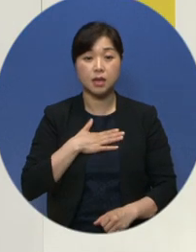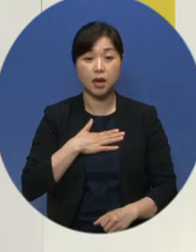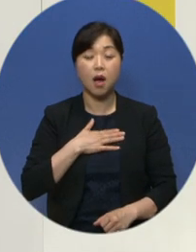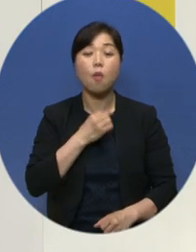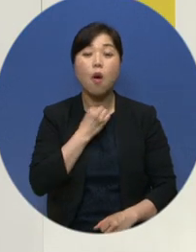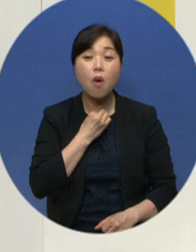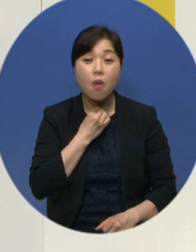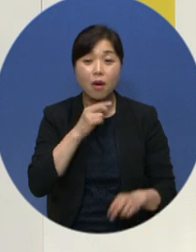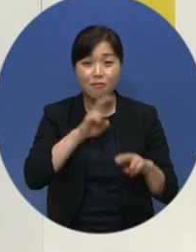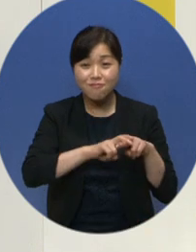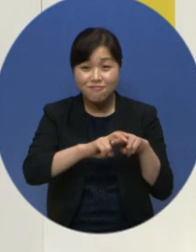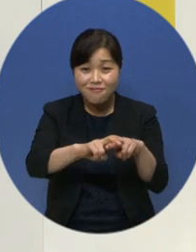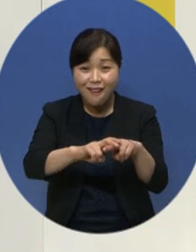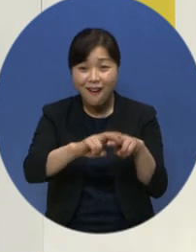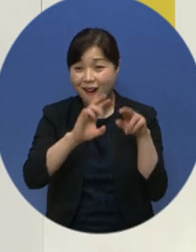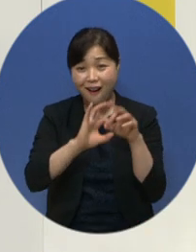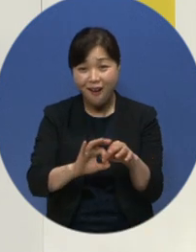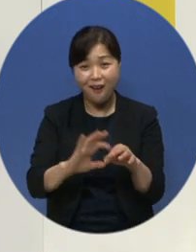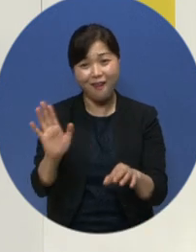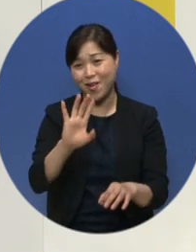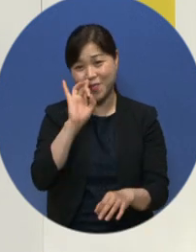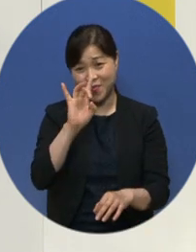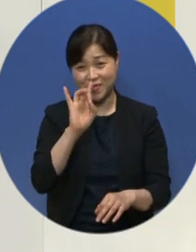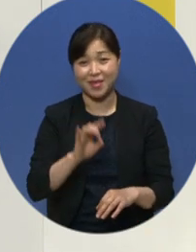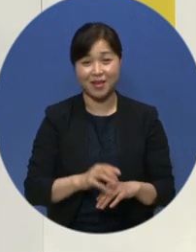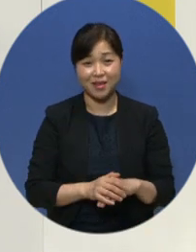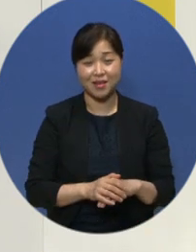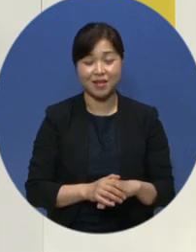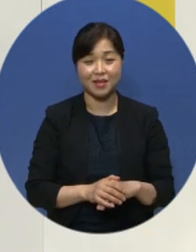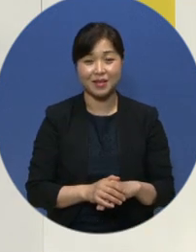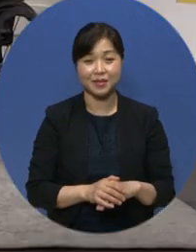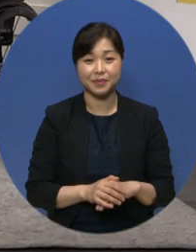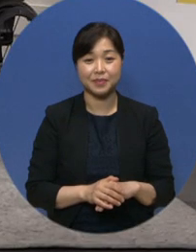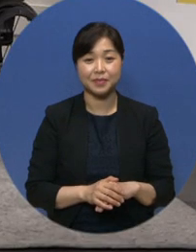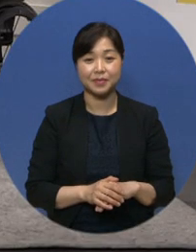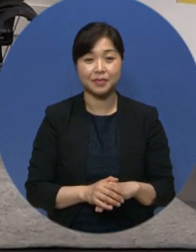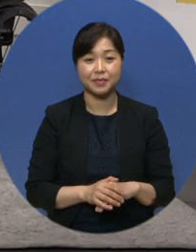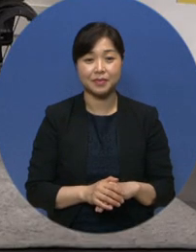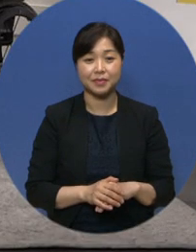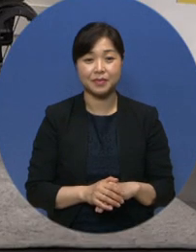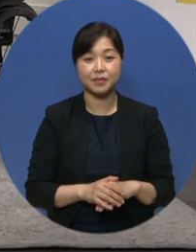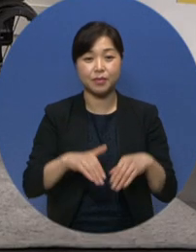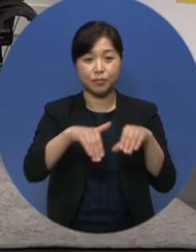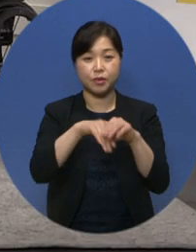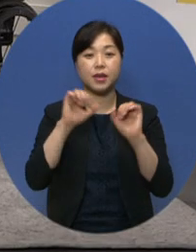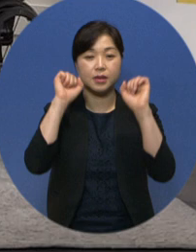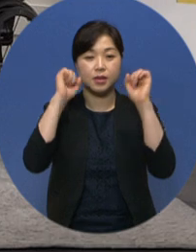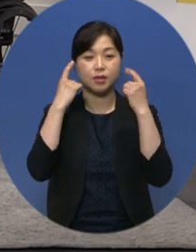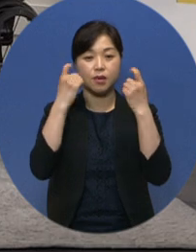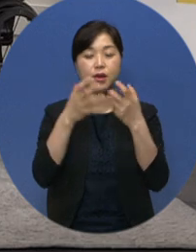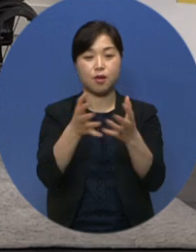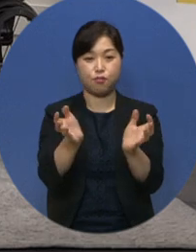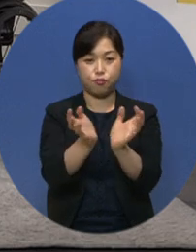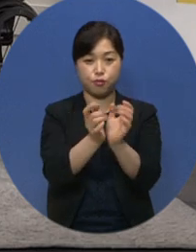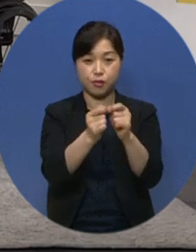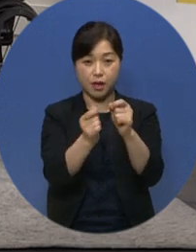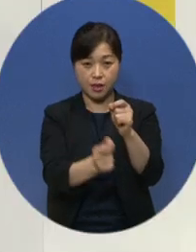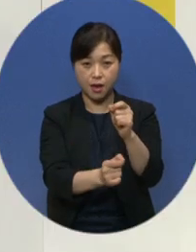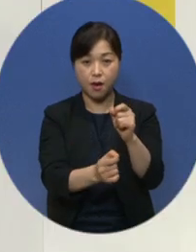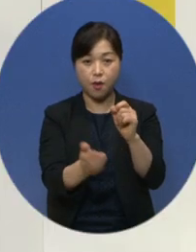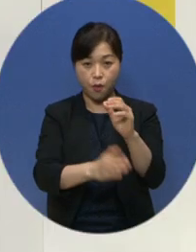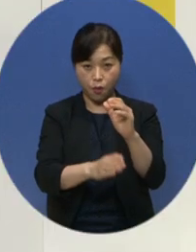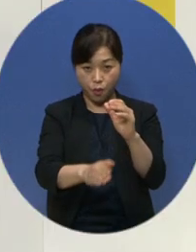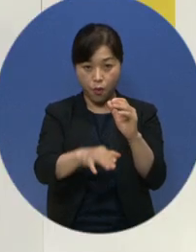되는게 아니구요 물론 그렇게 네 그 소 지 개 그 문화체육관광부에 으 그 산하에 그